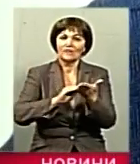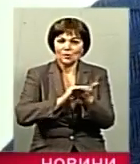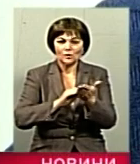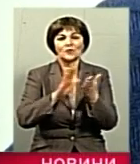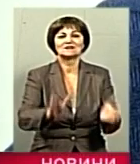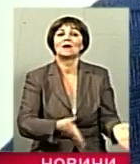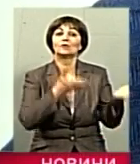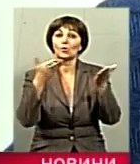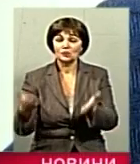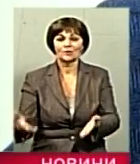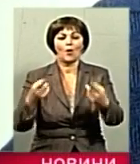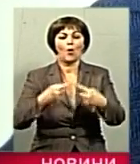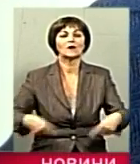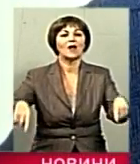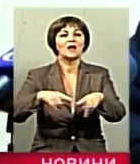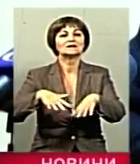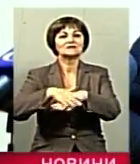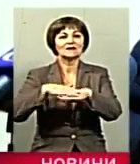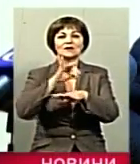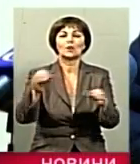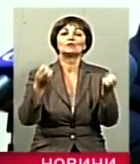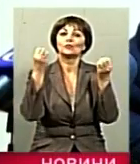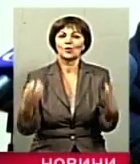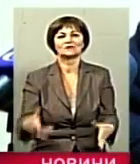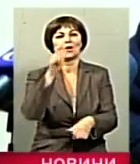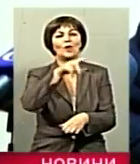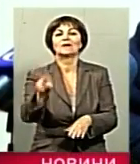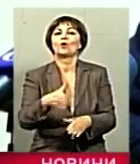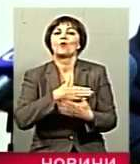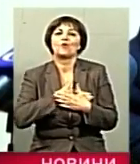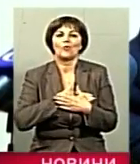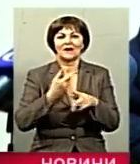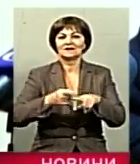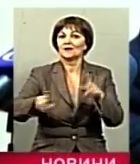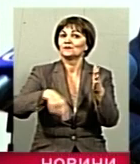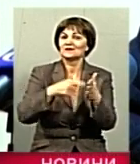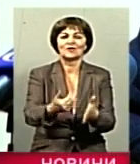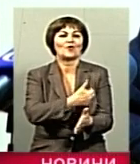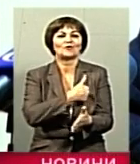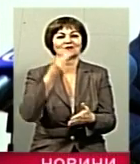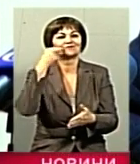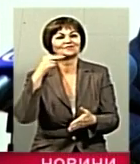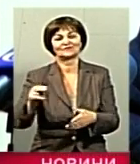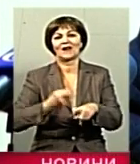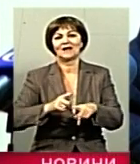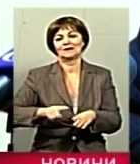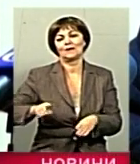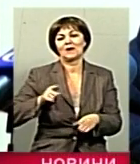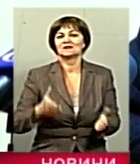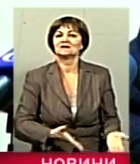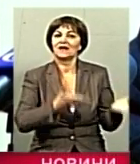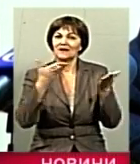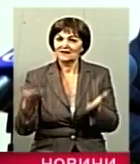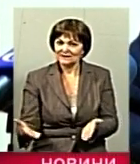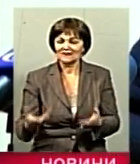запрошуємо громадські організації і просто мешканців, які люблять це місто, які хочуть зробити його кращим, до майстерні міста, до спільної